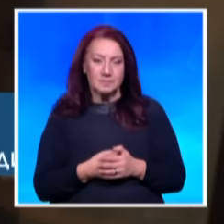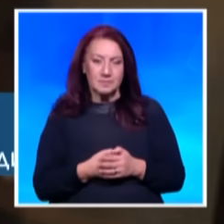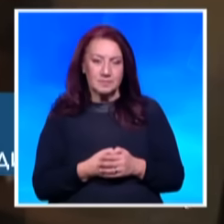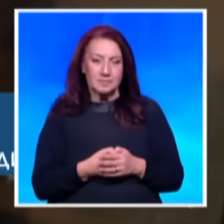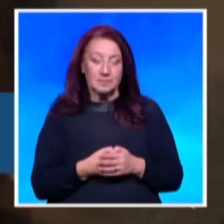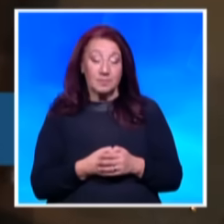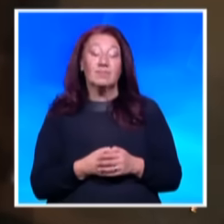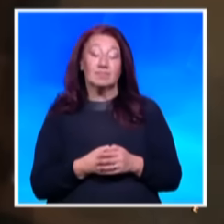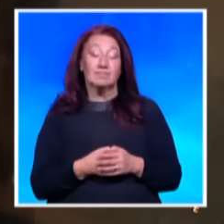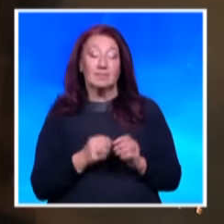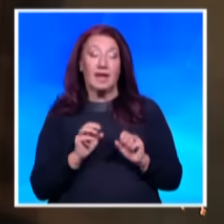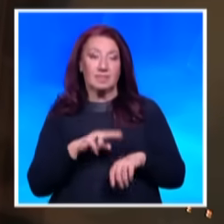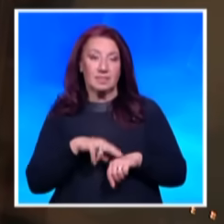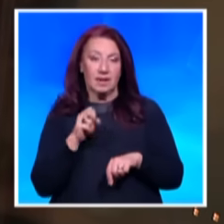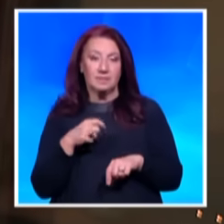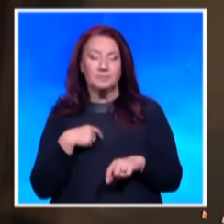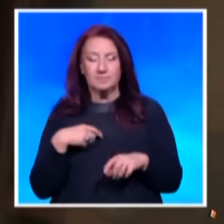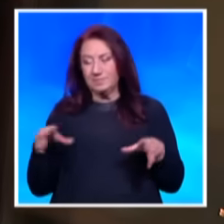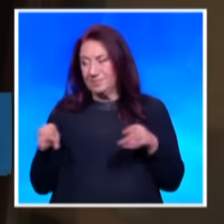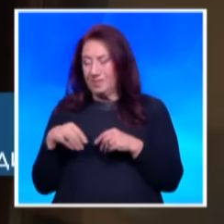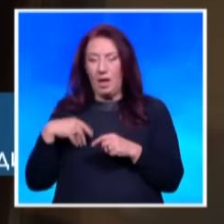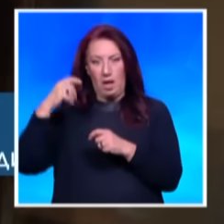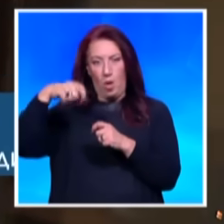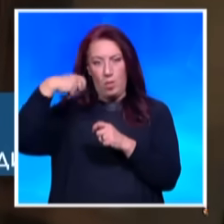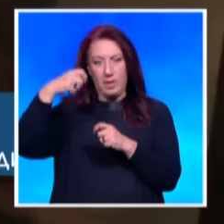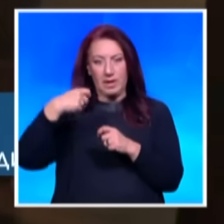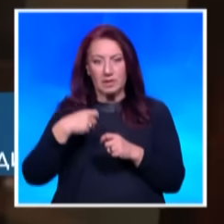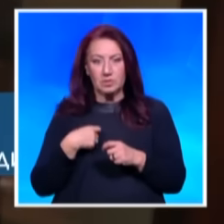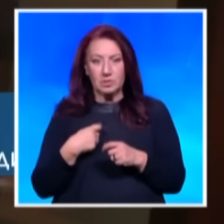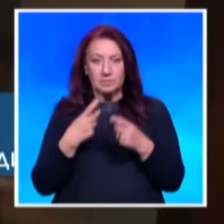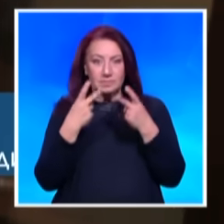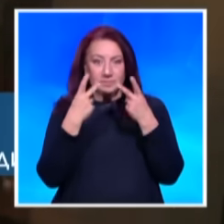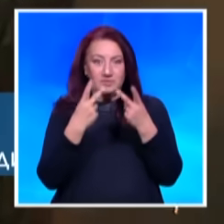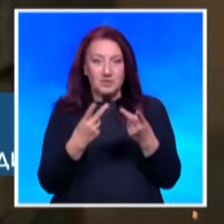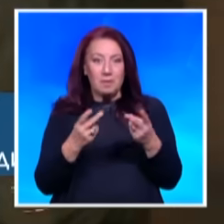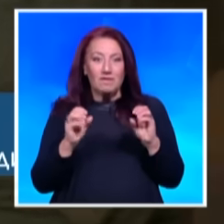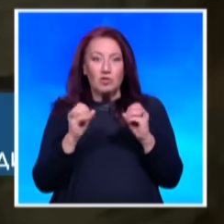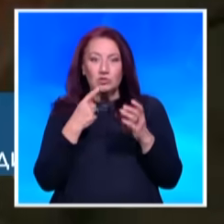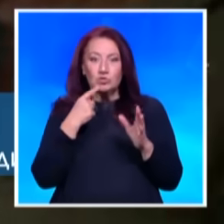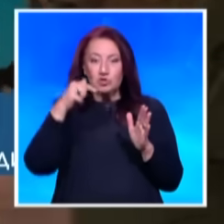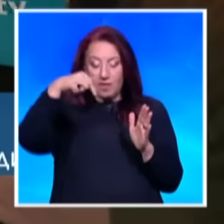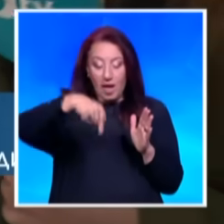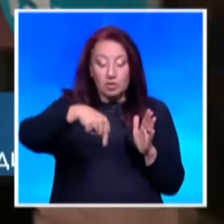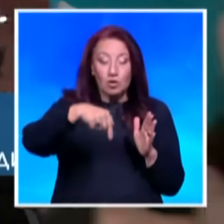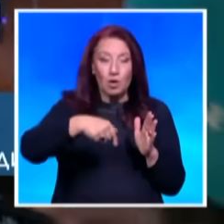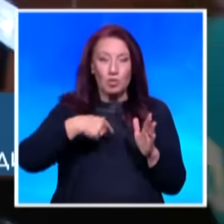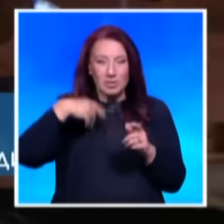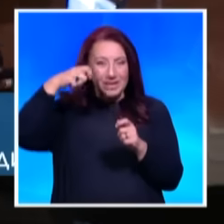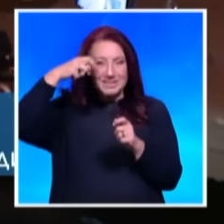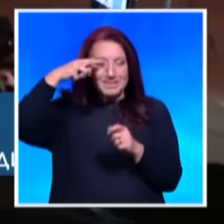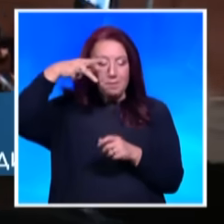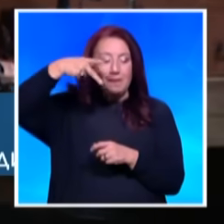Здравей, Лили, точно така. Ние с оператора Иво Иванов станахме преки свидетели на събитията долу на земята от високата гледна